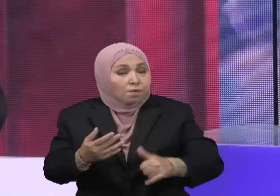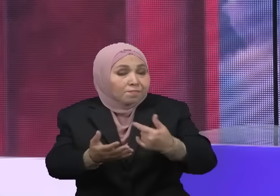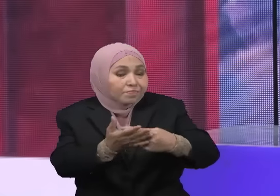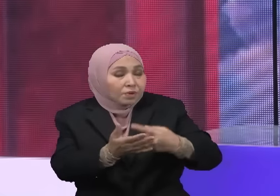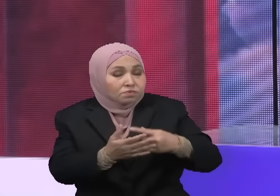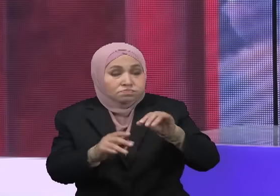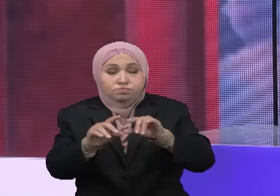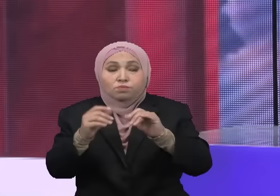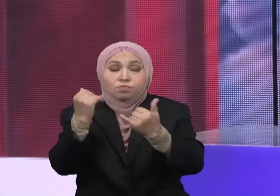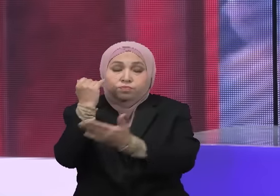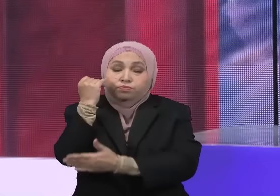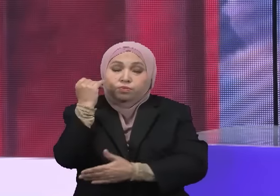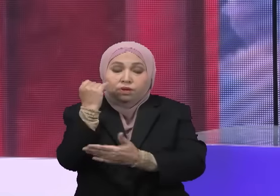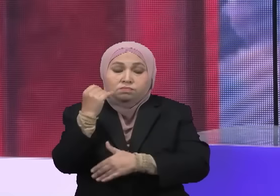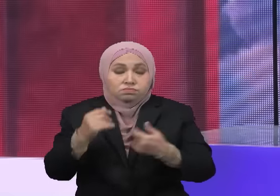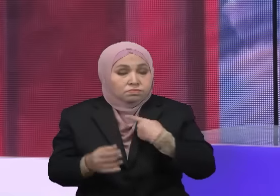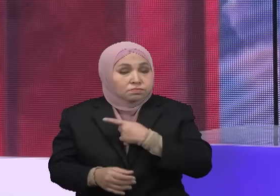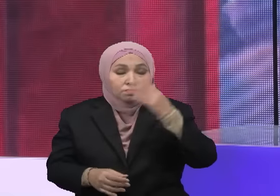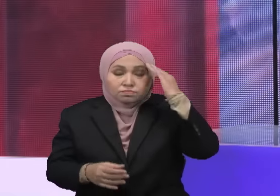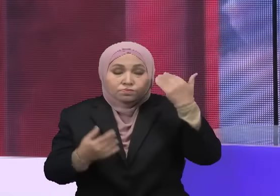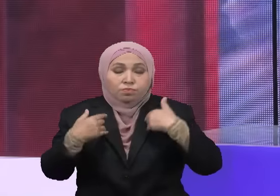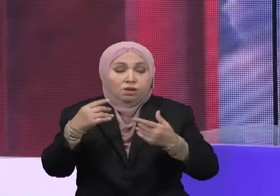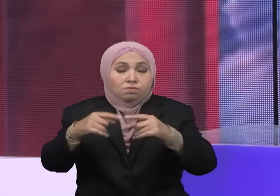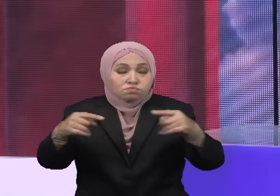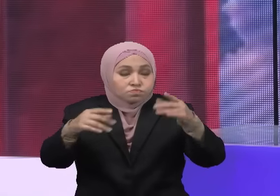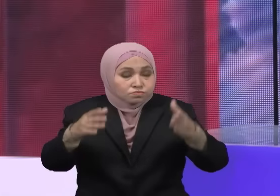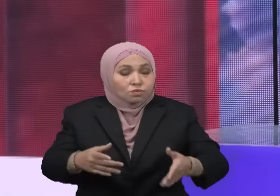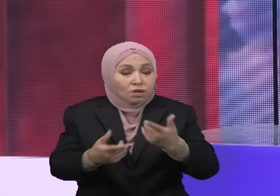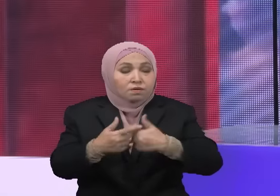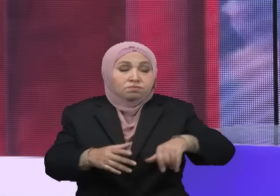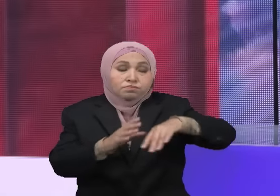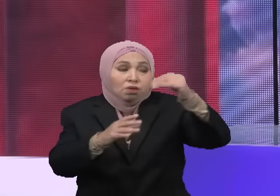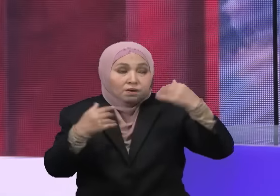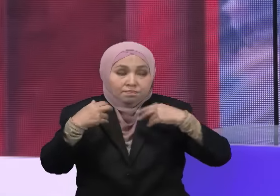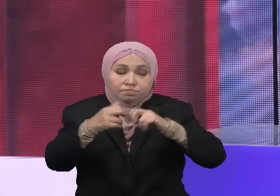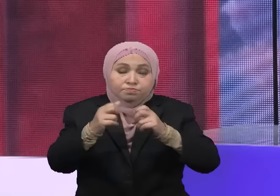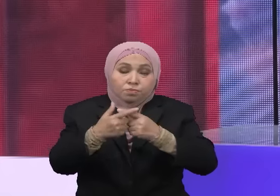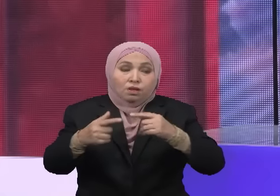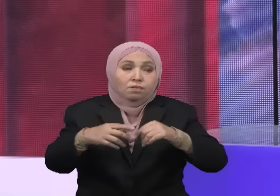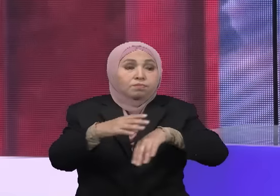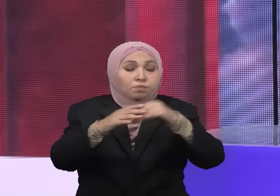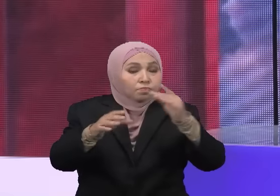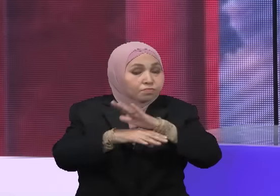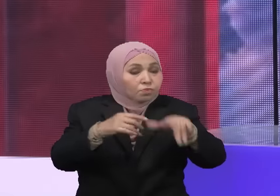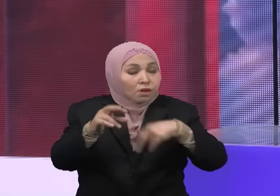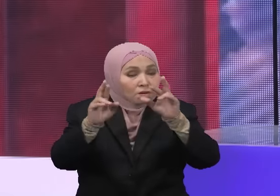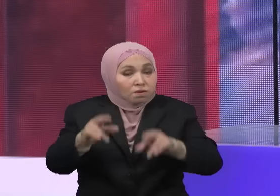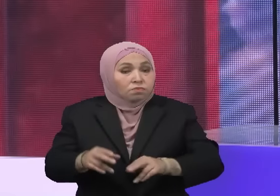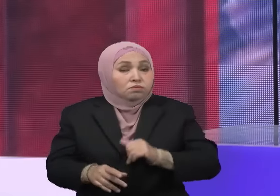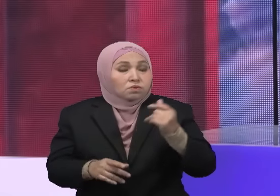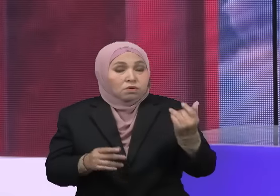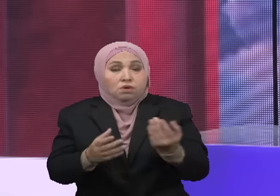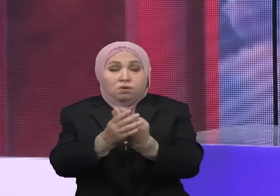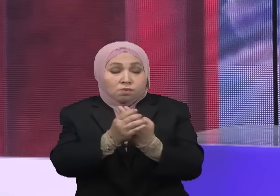dalam satu negara, kita tahu ada musuh daripada luar, ada masalah daripada luar, semua rakyat bagi sesebuah negara akan